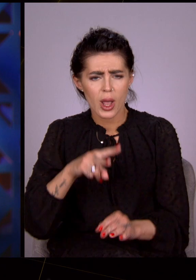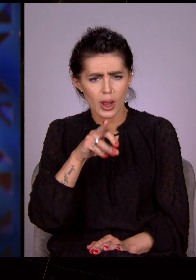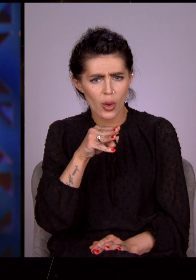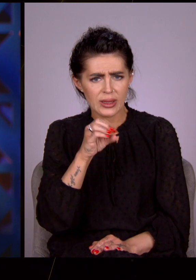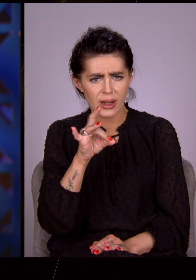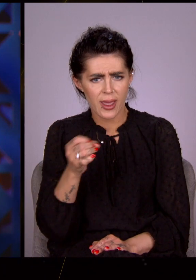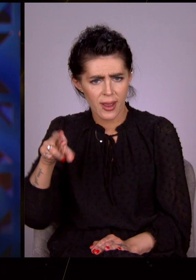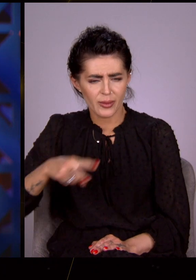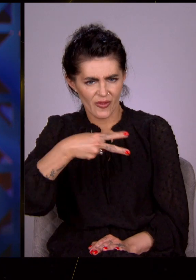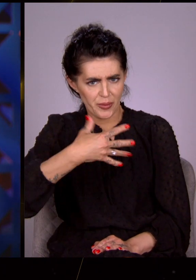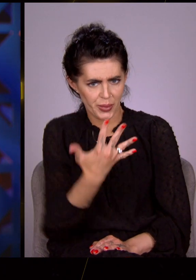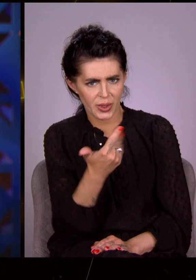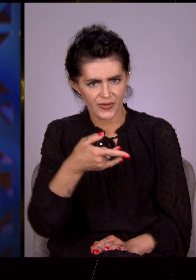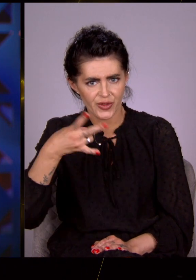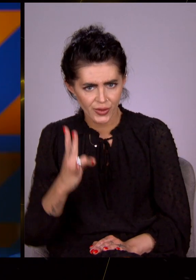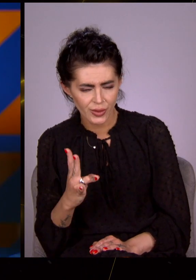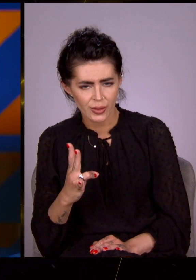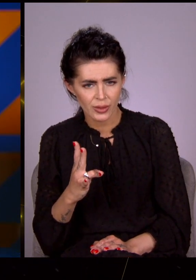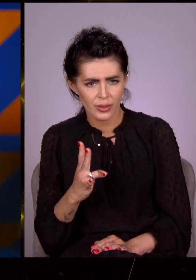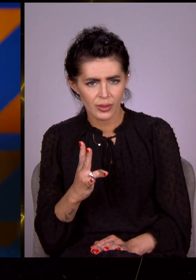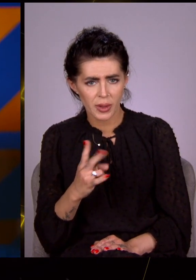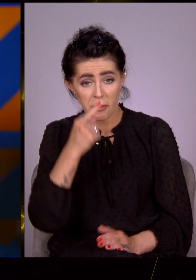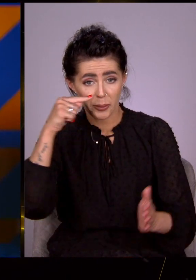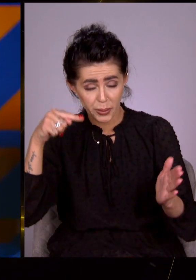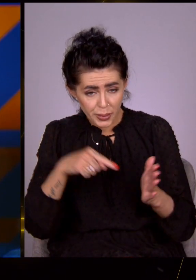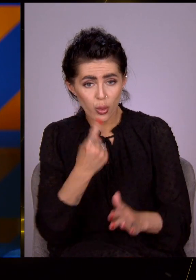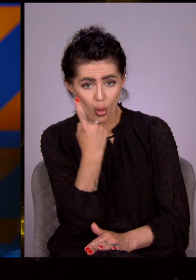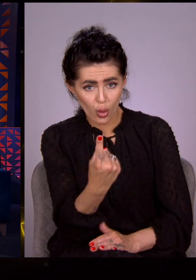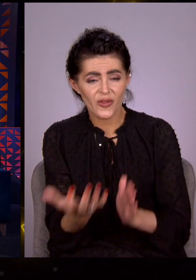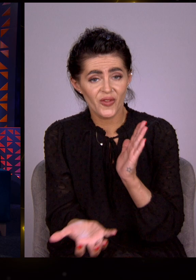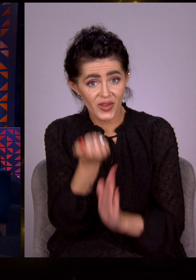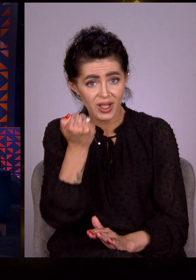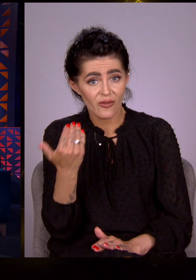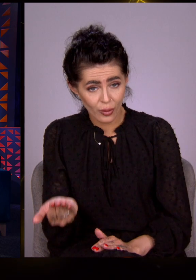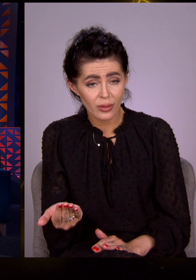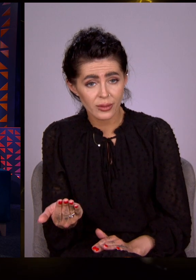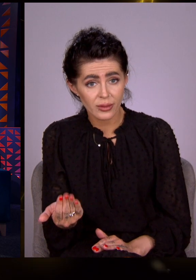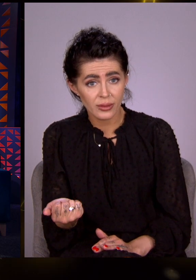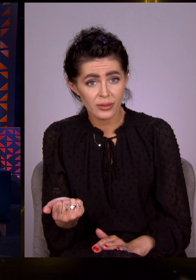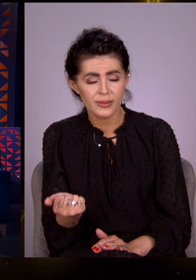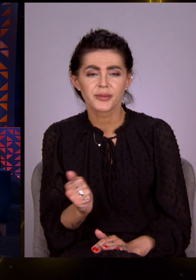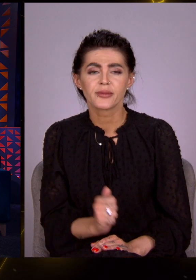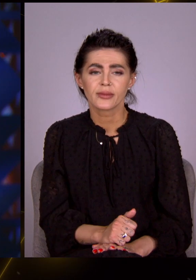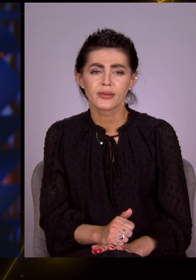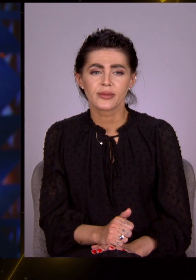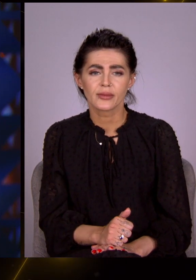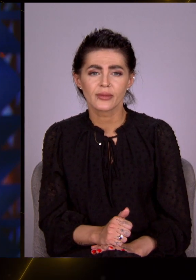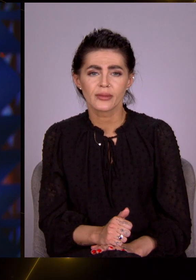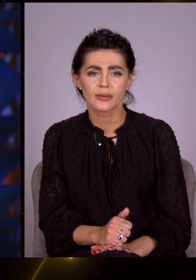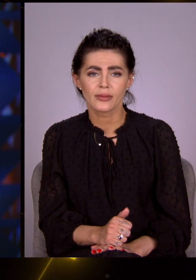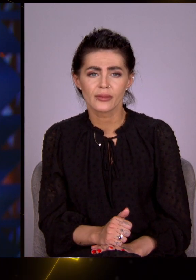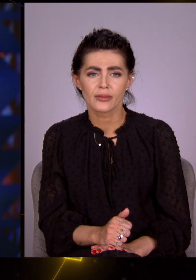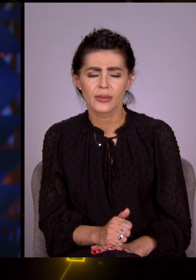25 гривень, і хтось один виграв його. Іринко, ти пішла на